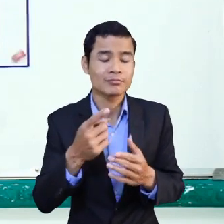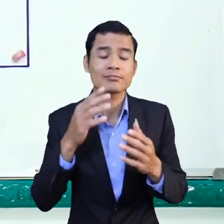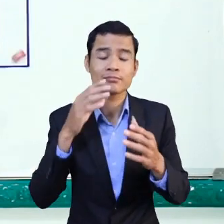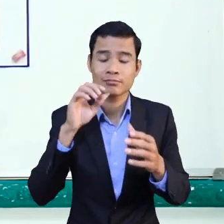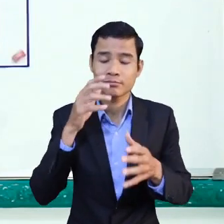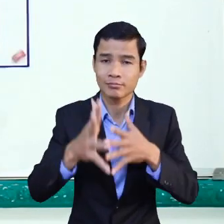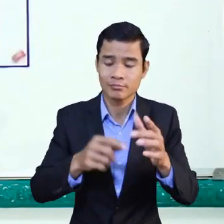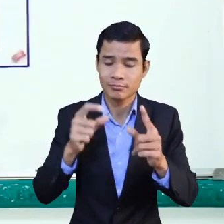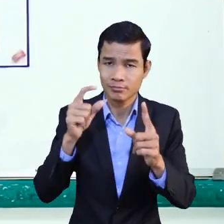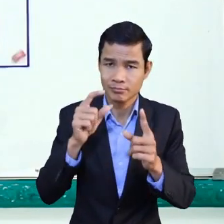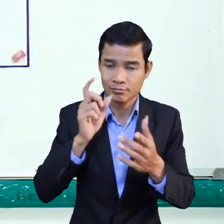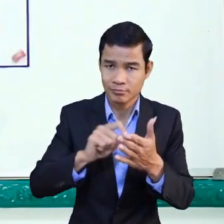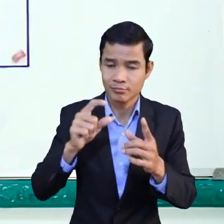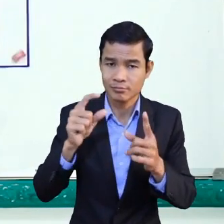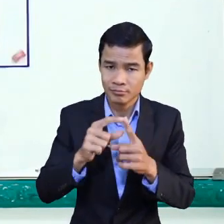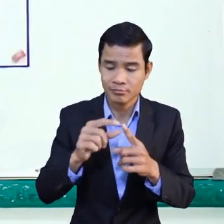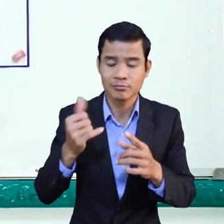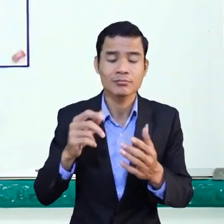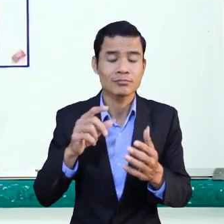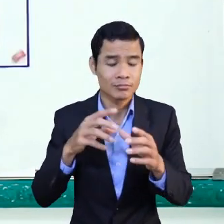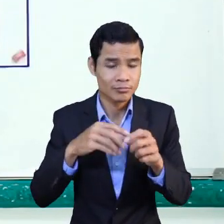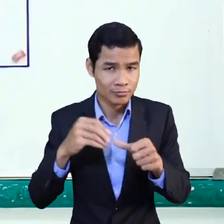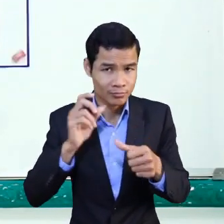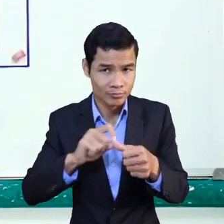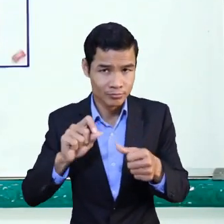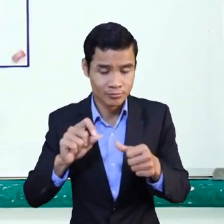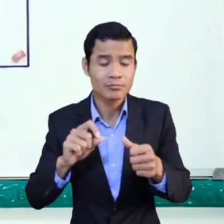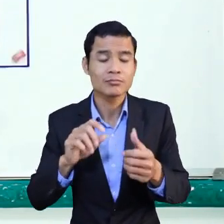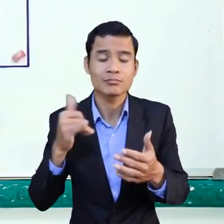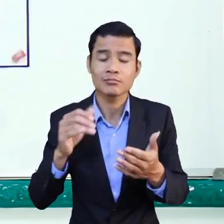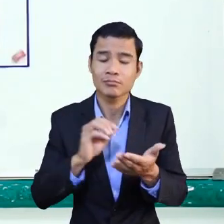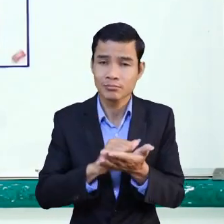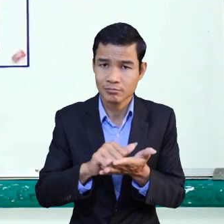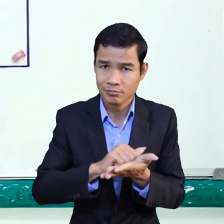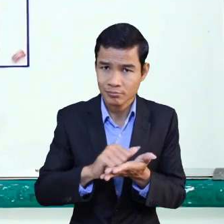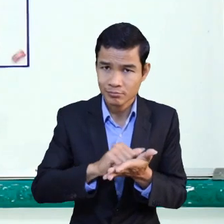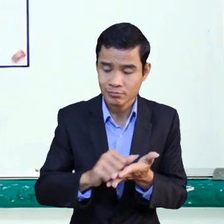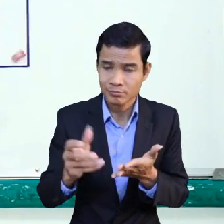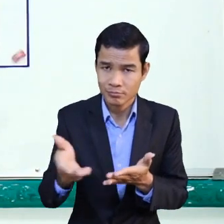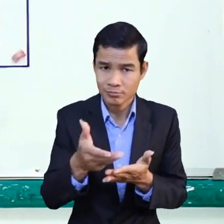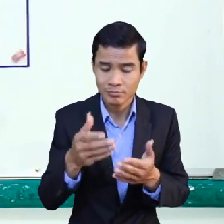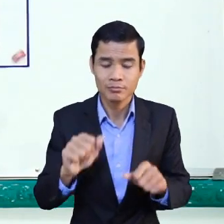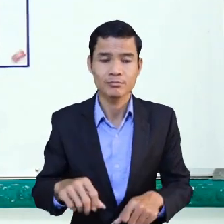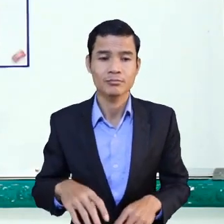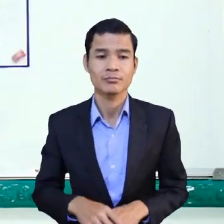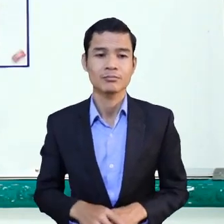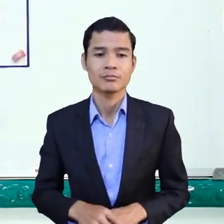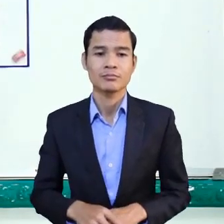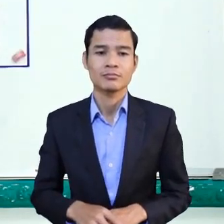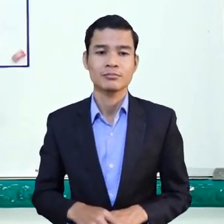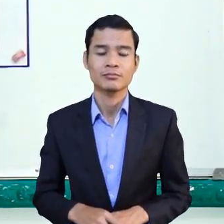ត្រៀមក្តារឈ្នួនដូចសអ្វើតកែបលុបណាចាកូនត្រៀមឡើងអ្នកគ្រូទុកពេលជូនកូន